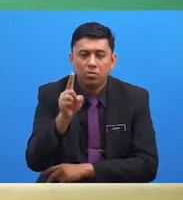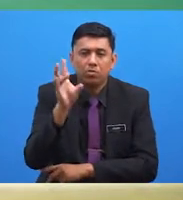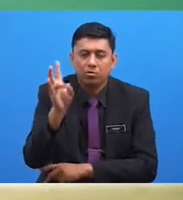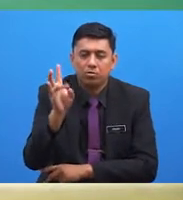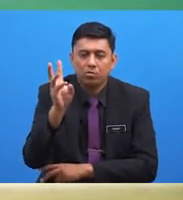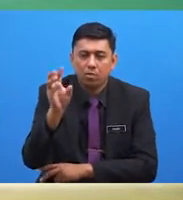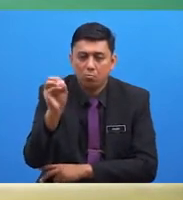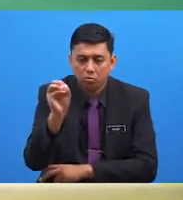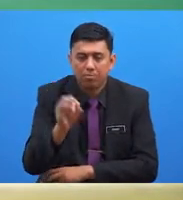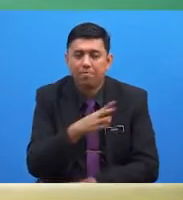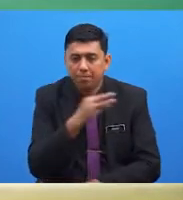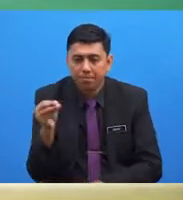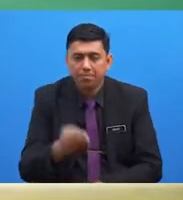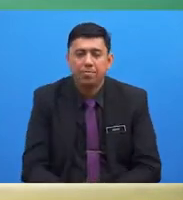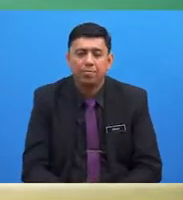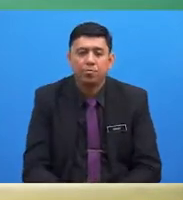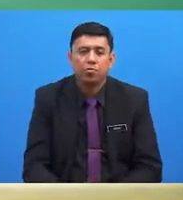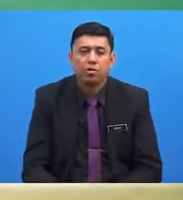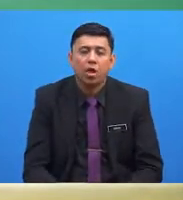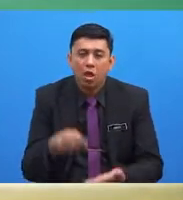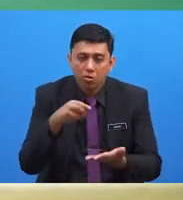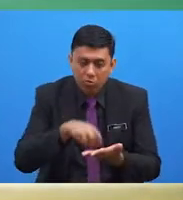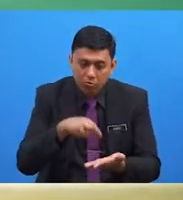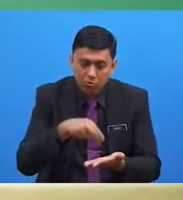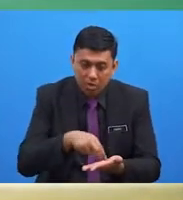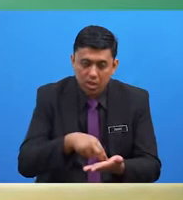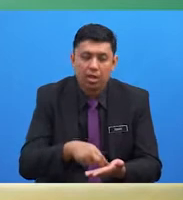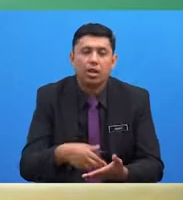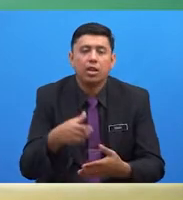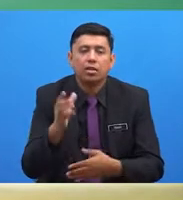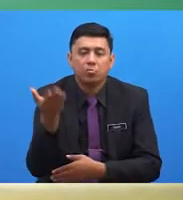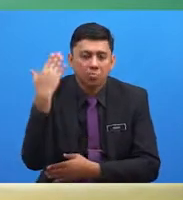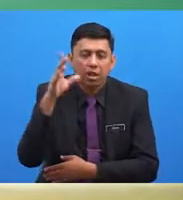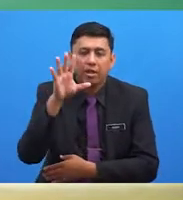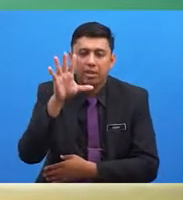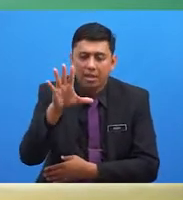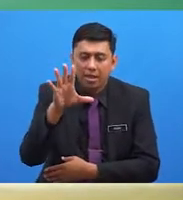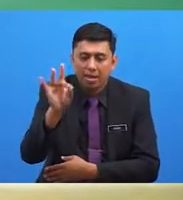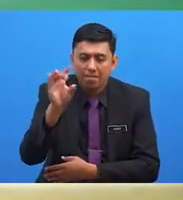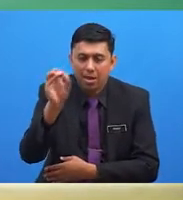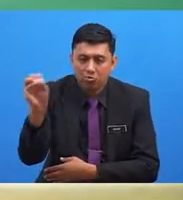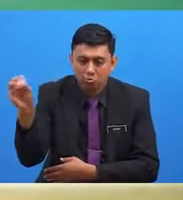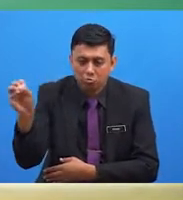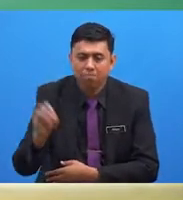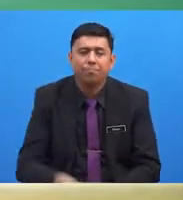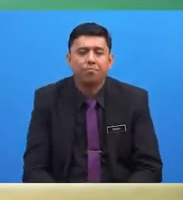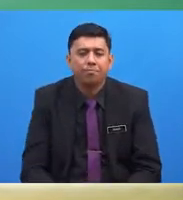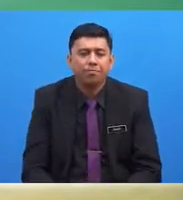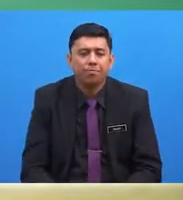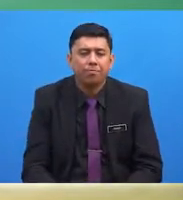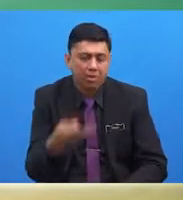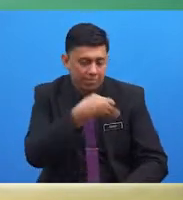RM1760 dan hutang lapuk RM800. faedah atas pinjaman saraf